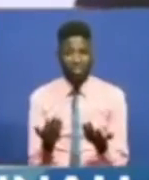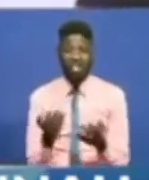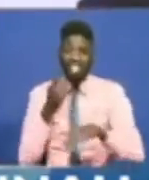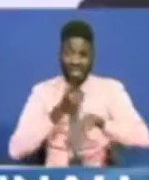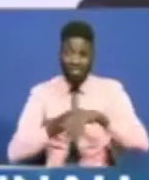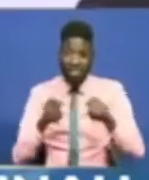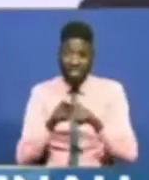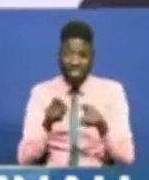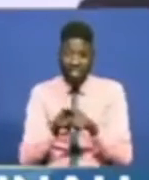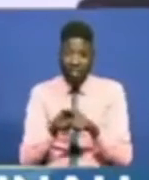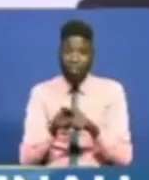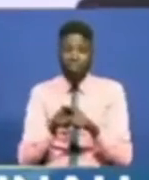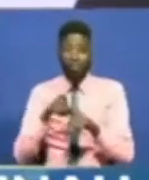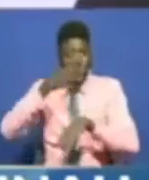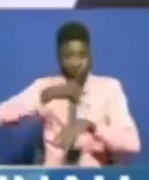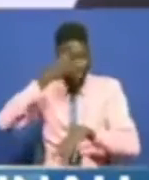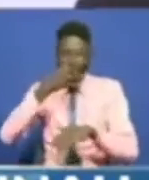saa kumi wewe umeshalala.